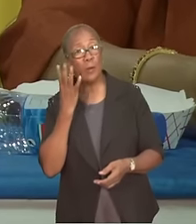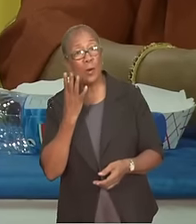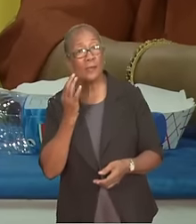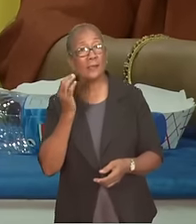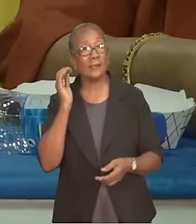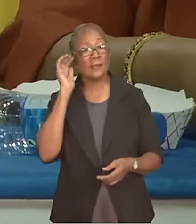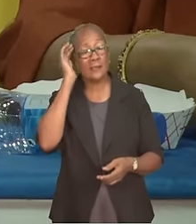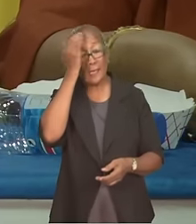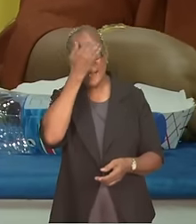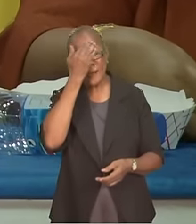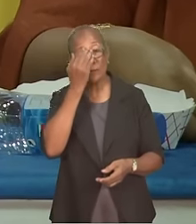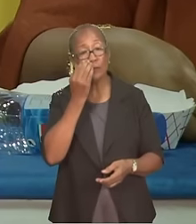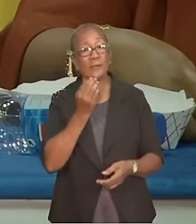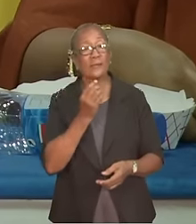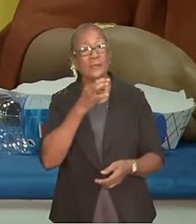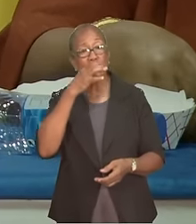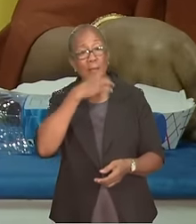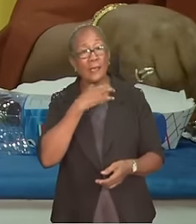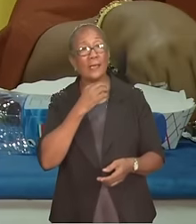werken aan een zekere mate van